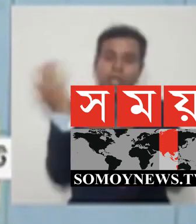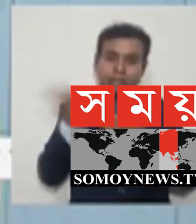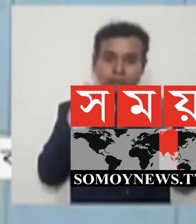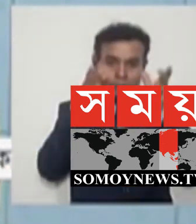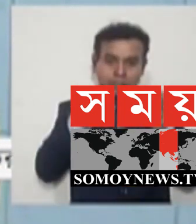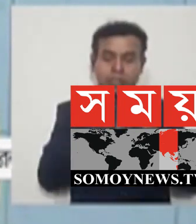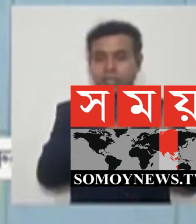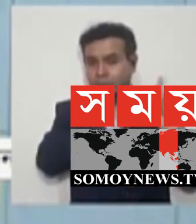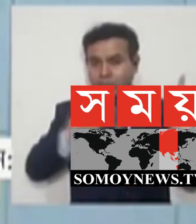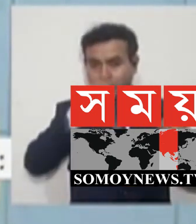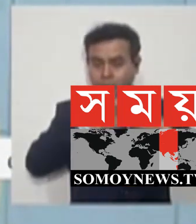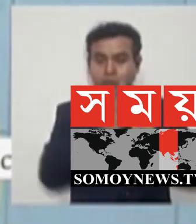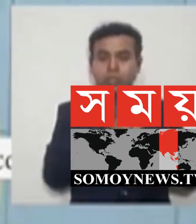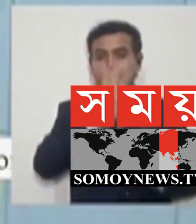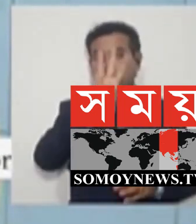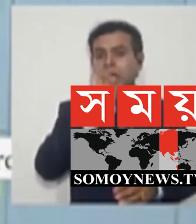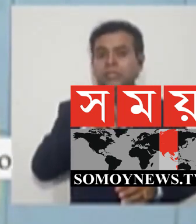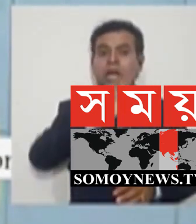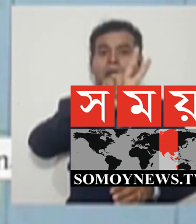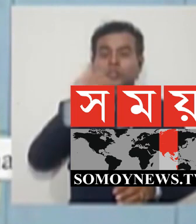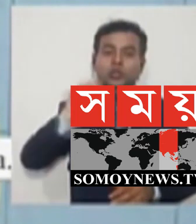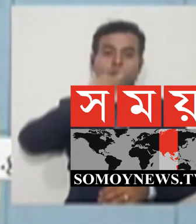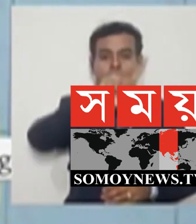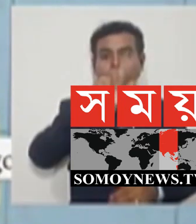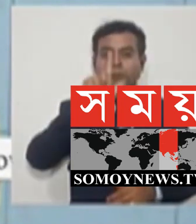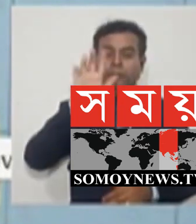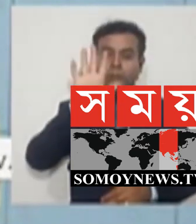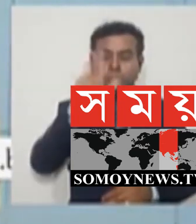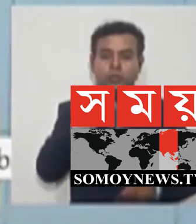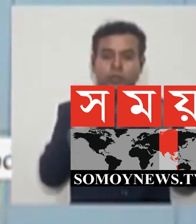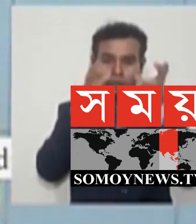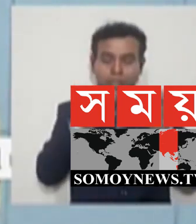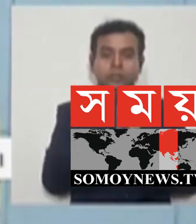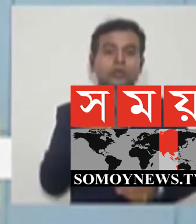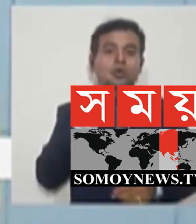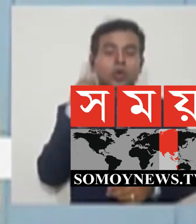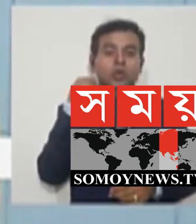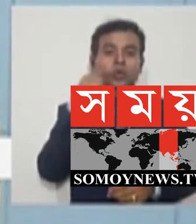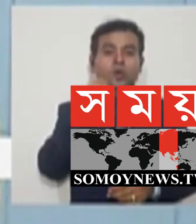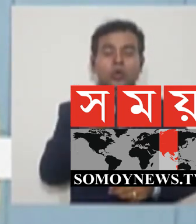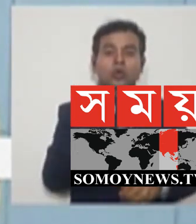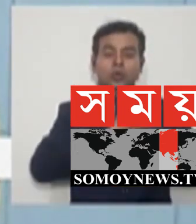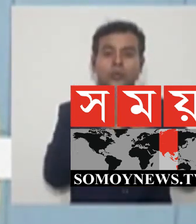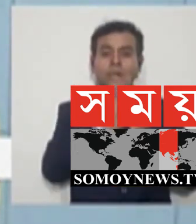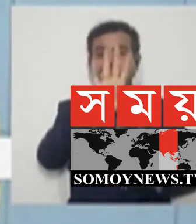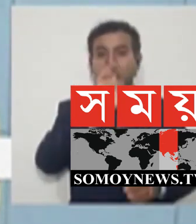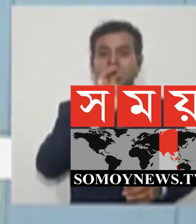3,875 জন। মোট কোয়ারেন্টাইন 24 ঘন্টায় 5,214 জন এবং এ পর্যন্ত